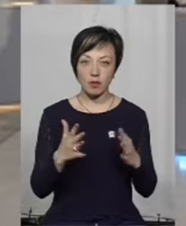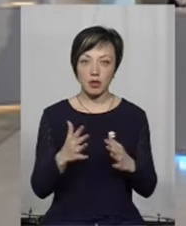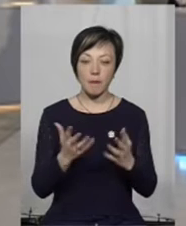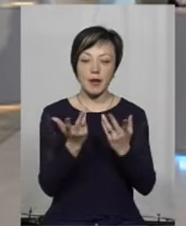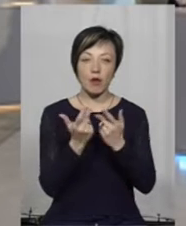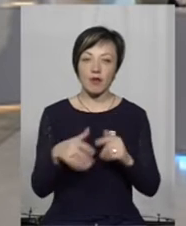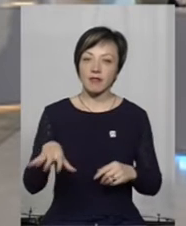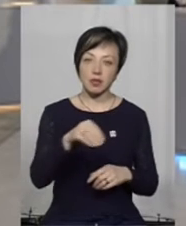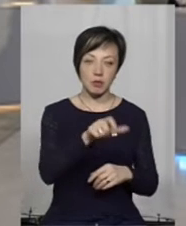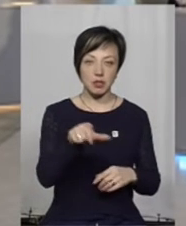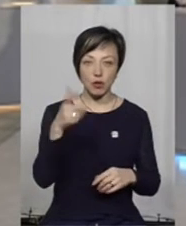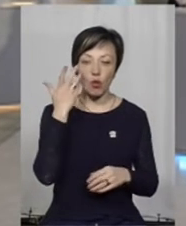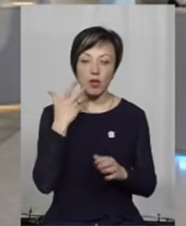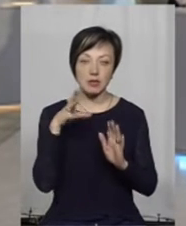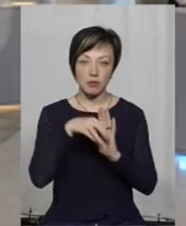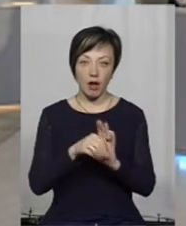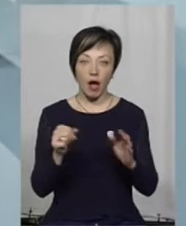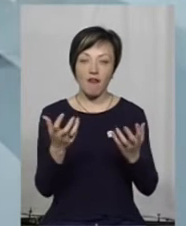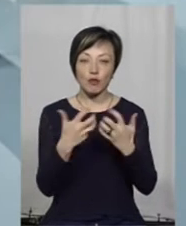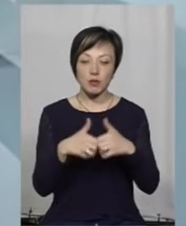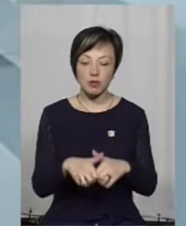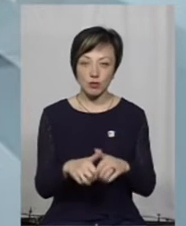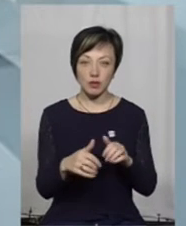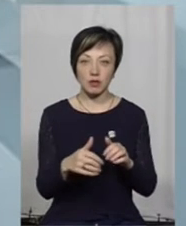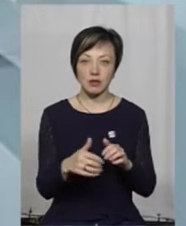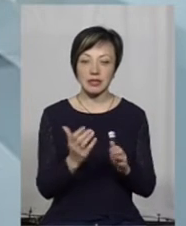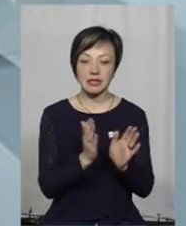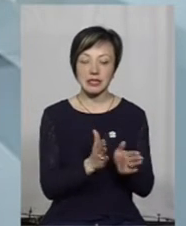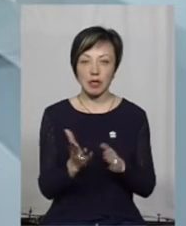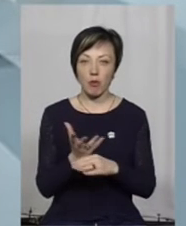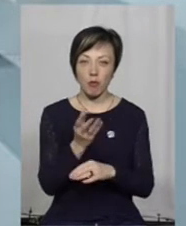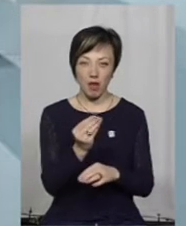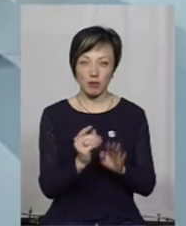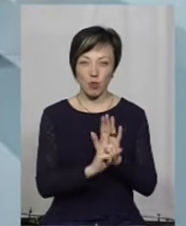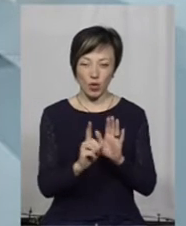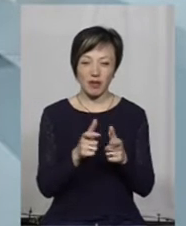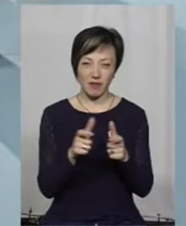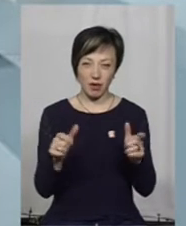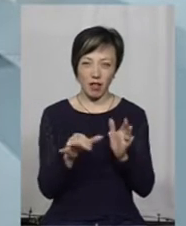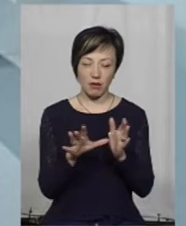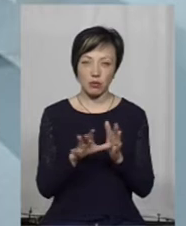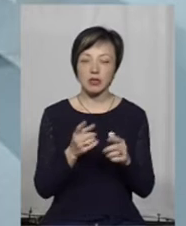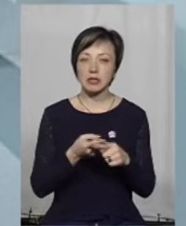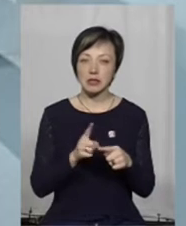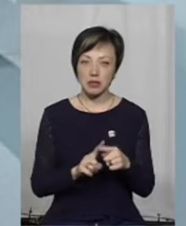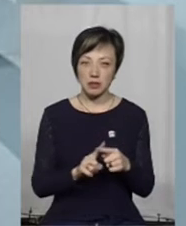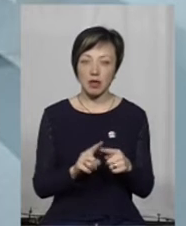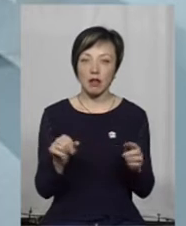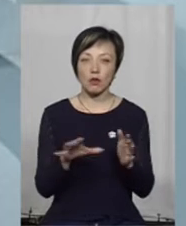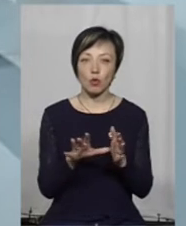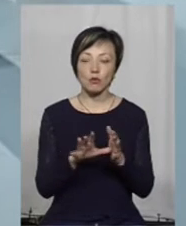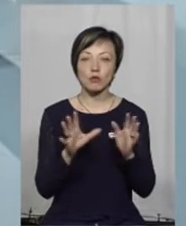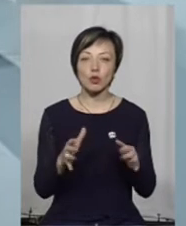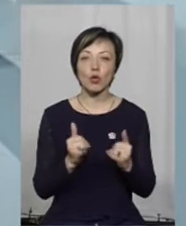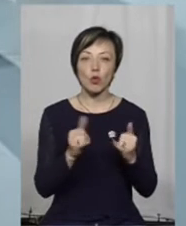перерахували всіх пасажирів. При запровадженні автоматизованої системи обліку і оплати проїзду, як я вже говорив, це безпосередньо електронний квиток